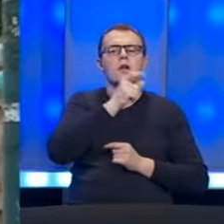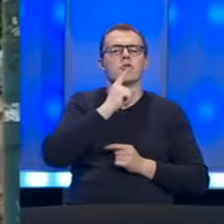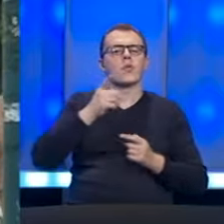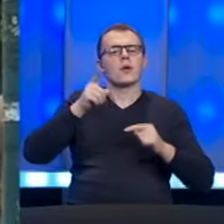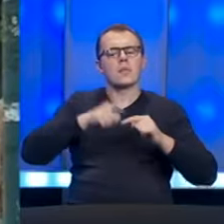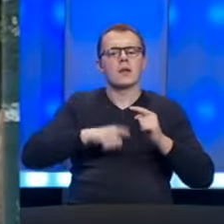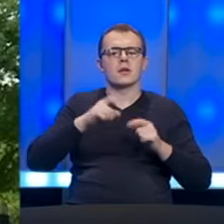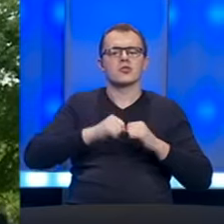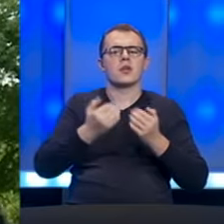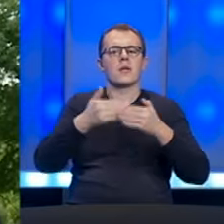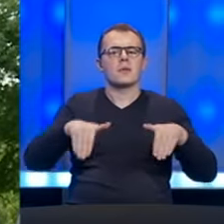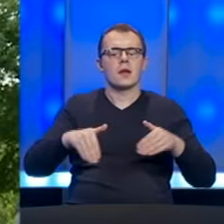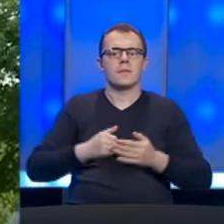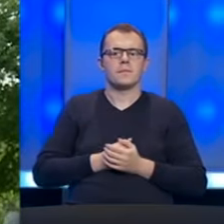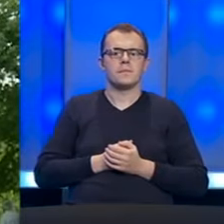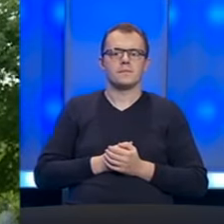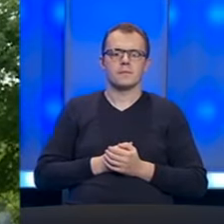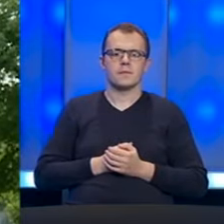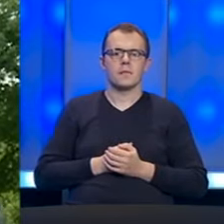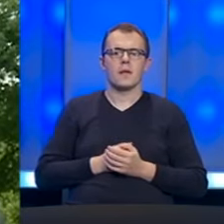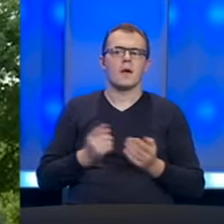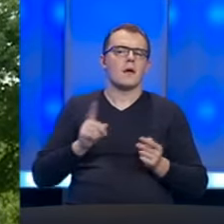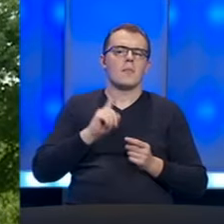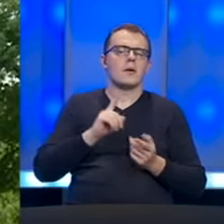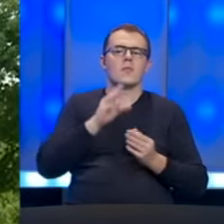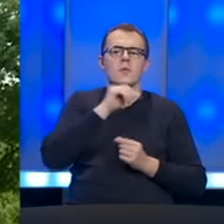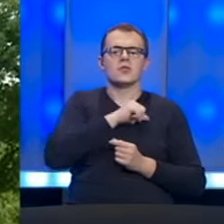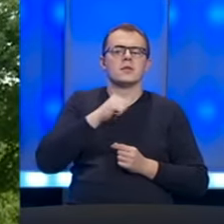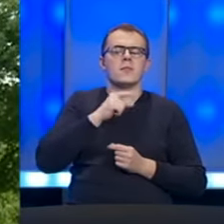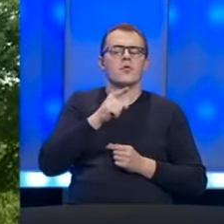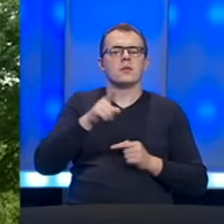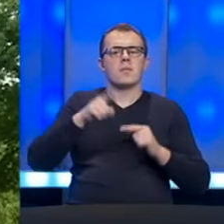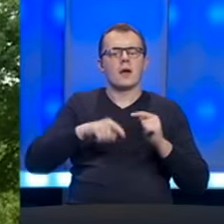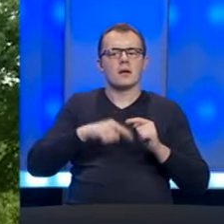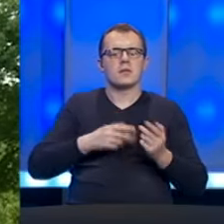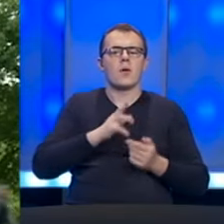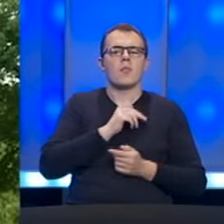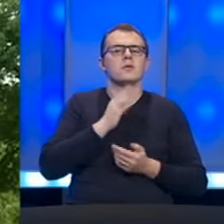mjere? Pa evo, nemojmo pričati samo o tim sankcijama. Dakle,